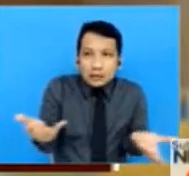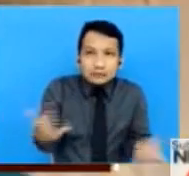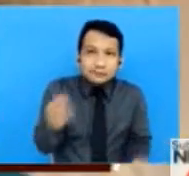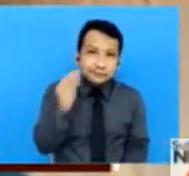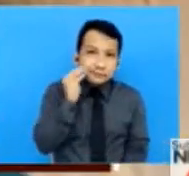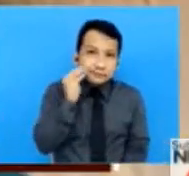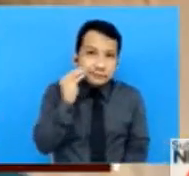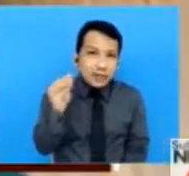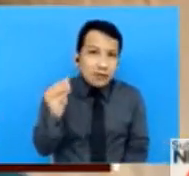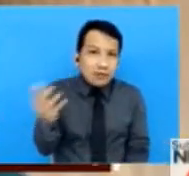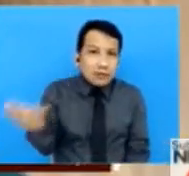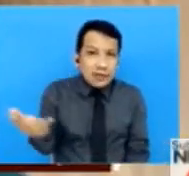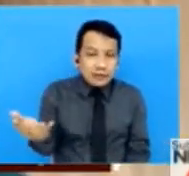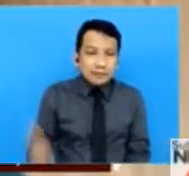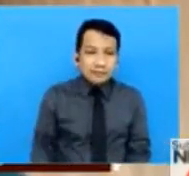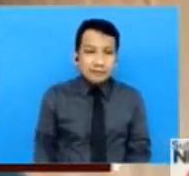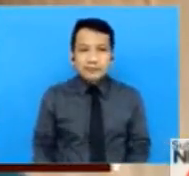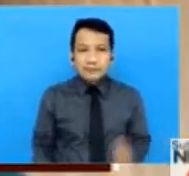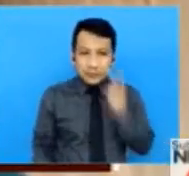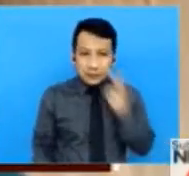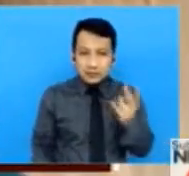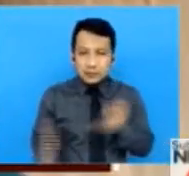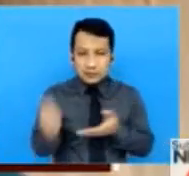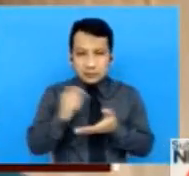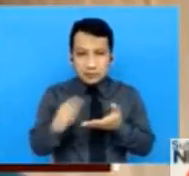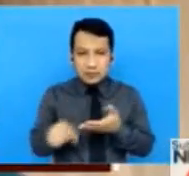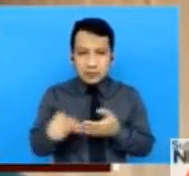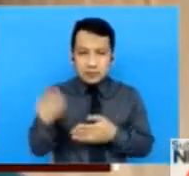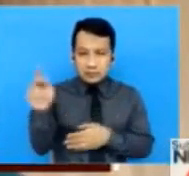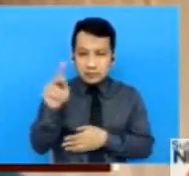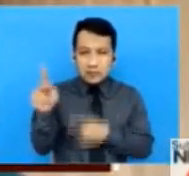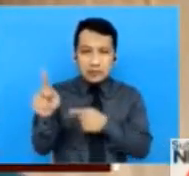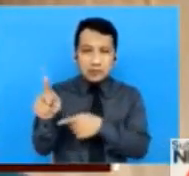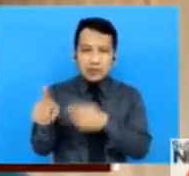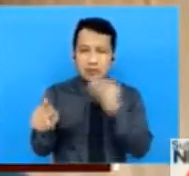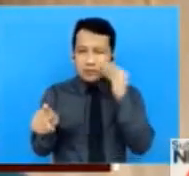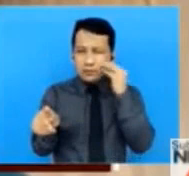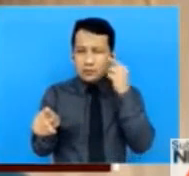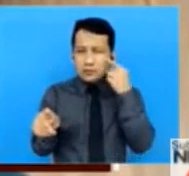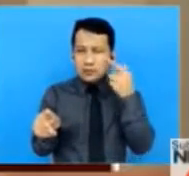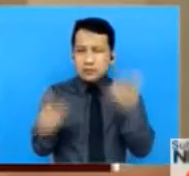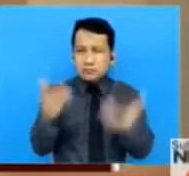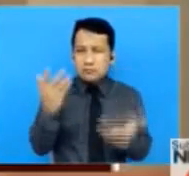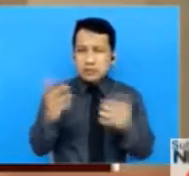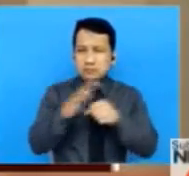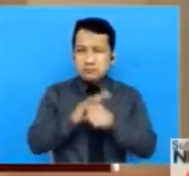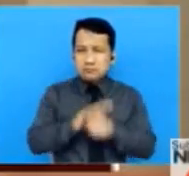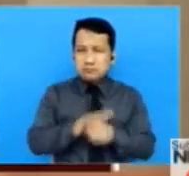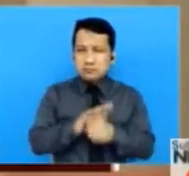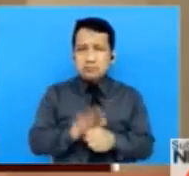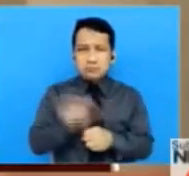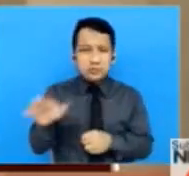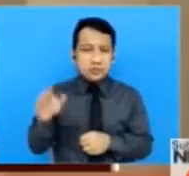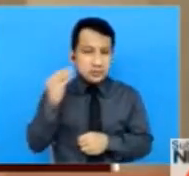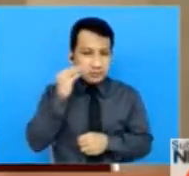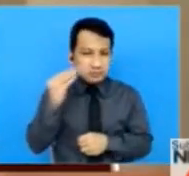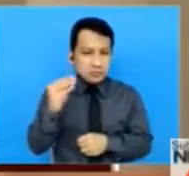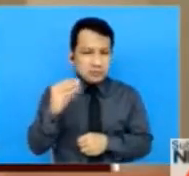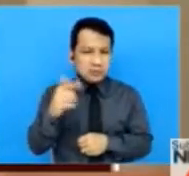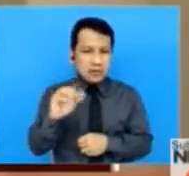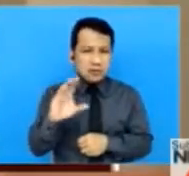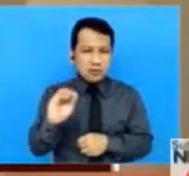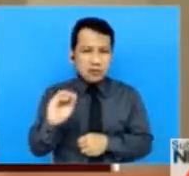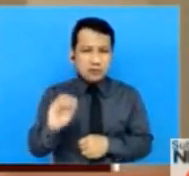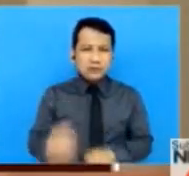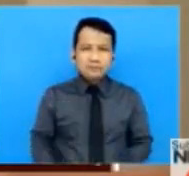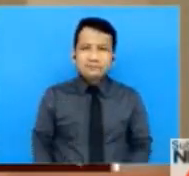Mago? Tingin ng Secretary at Treasurer ng Farmaline na si Mohit Dargani na pressure masyado si Mago. I